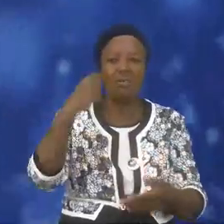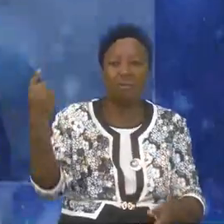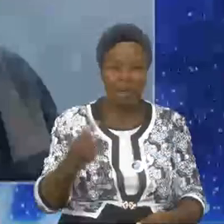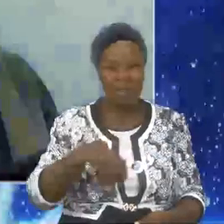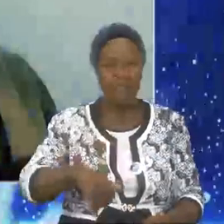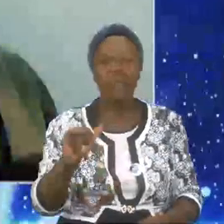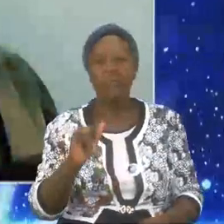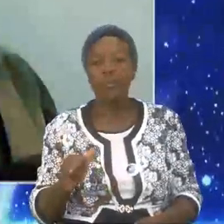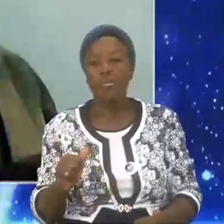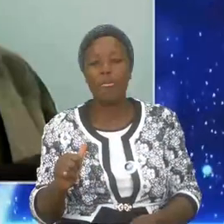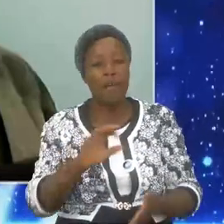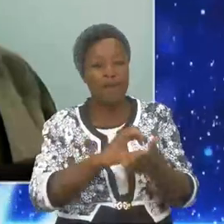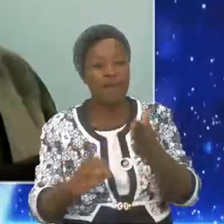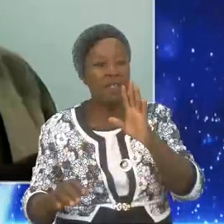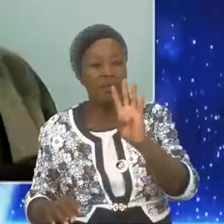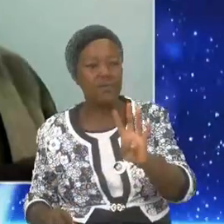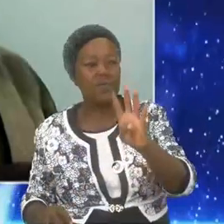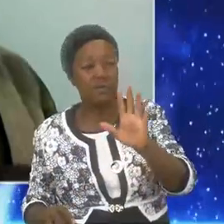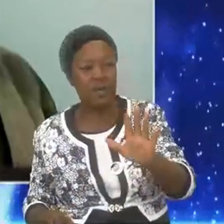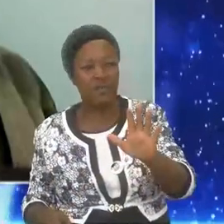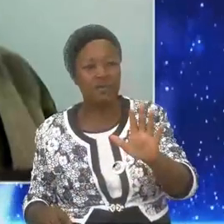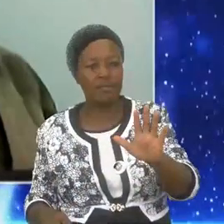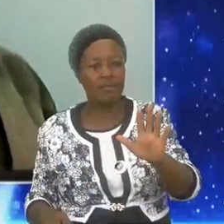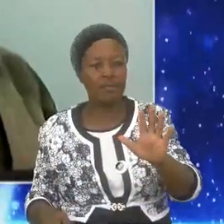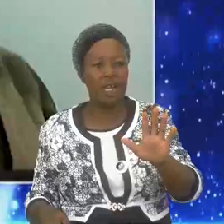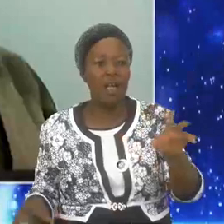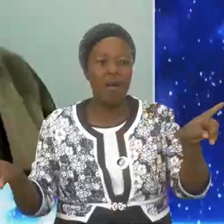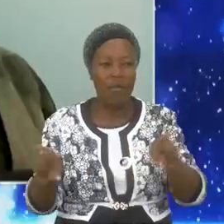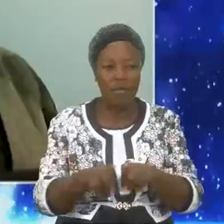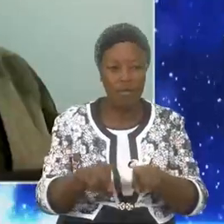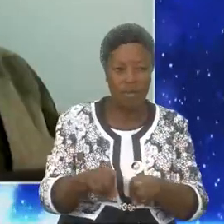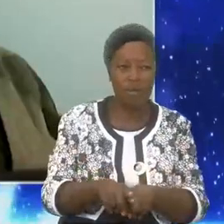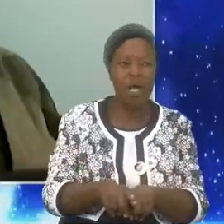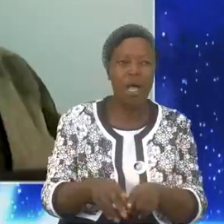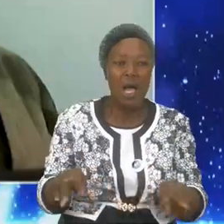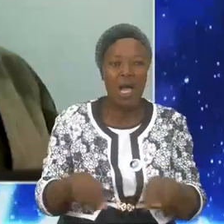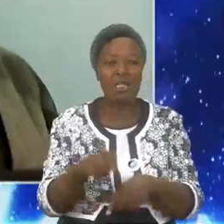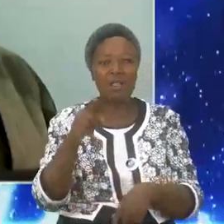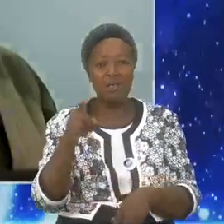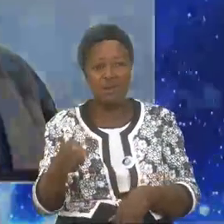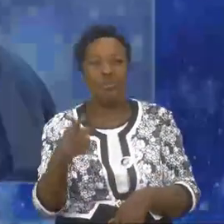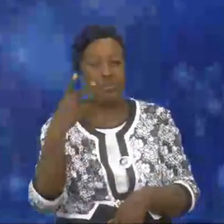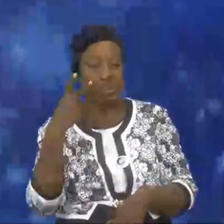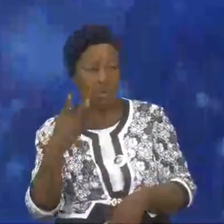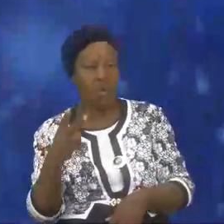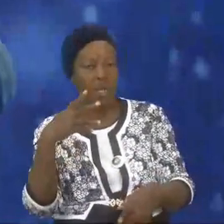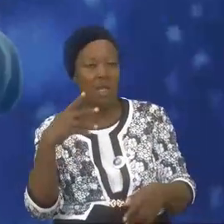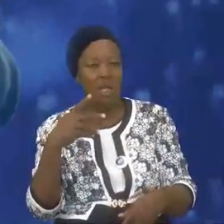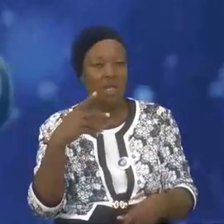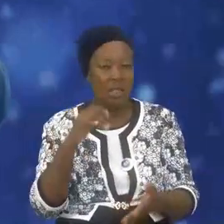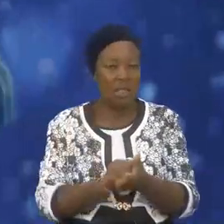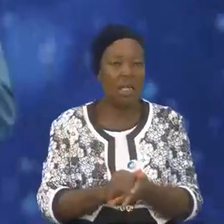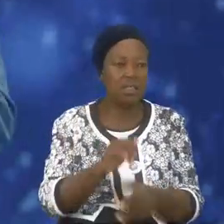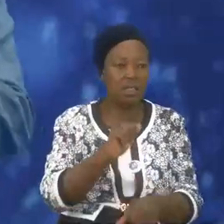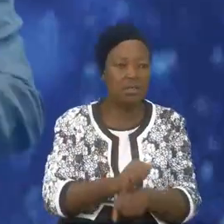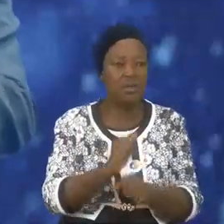éternellement. Verset 45. C'est ce qu'indique la pierre que tu as vue se détacher